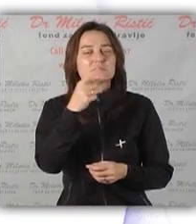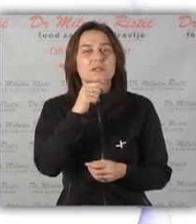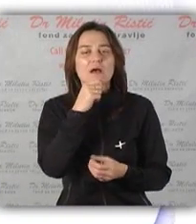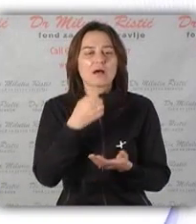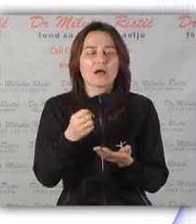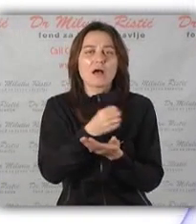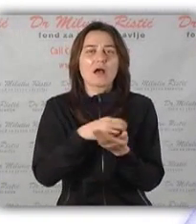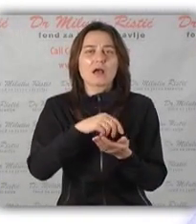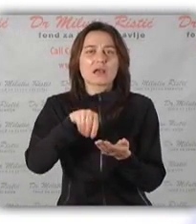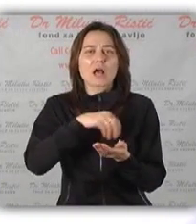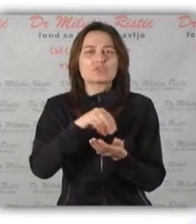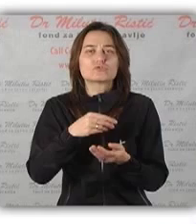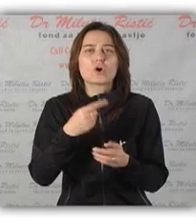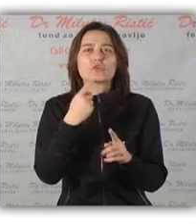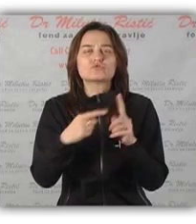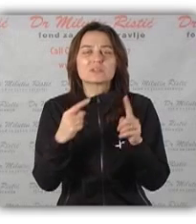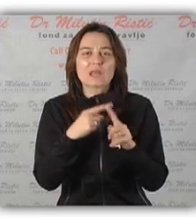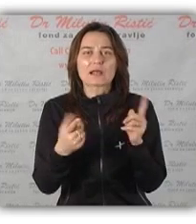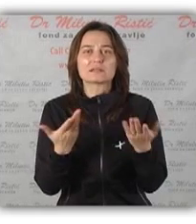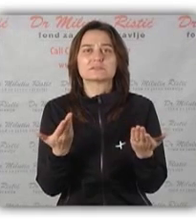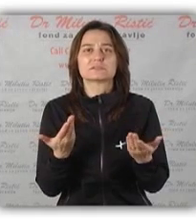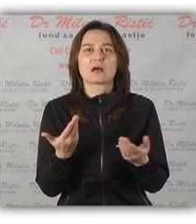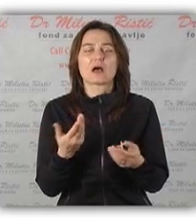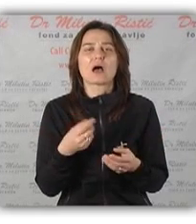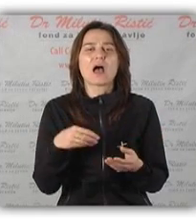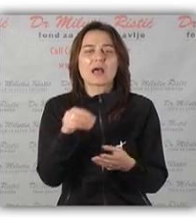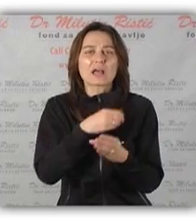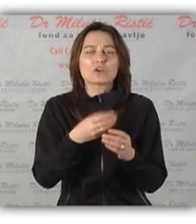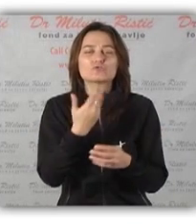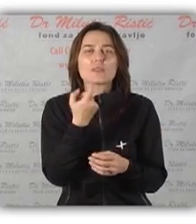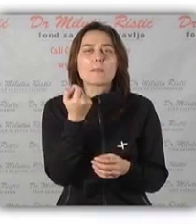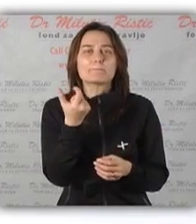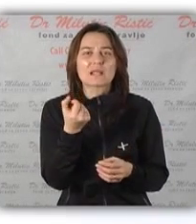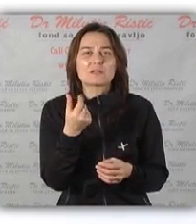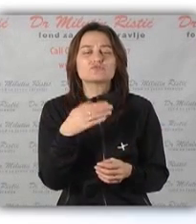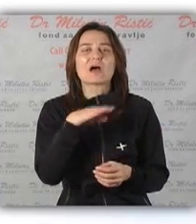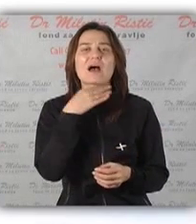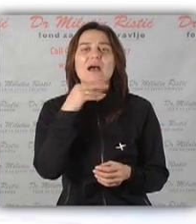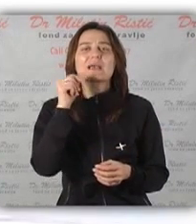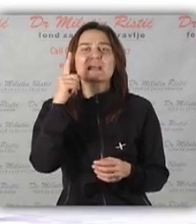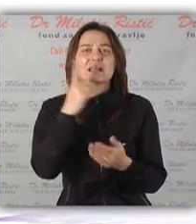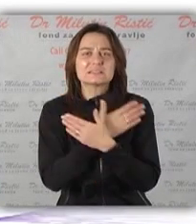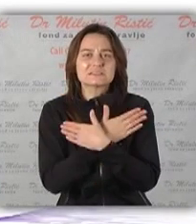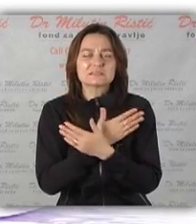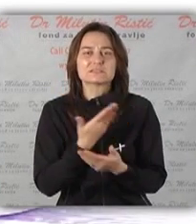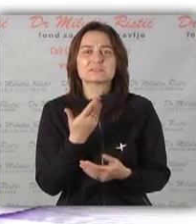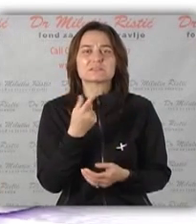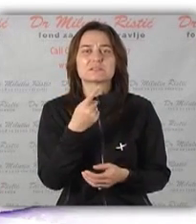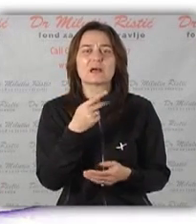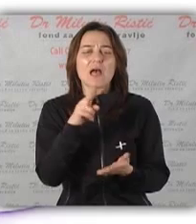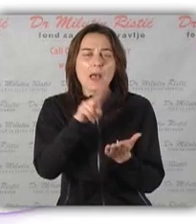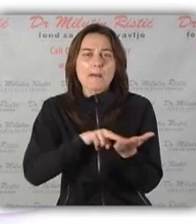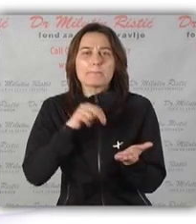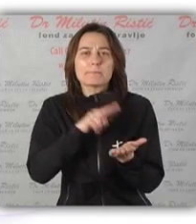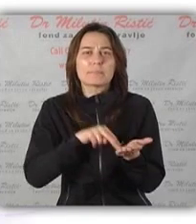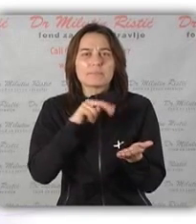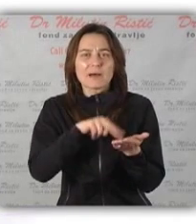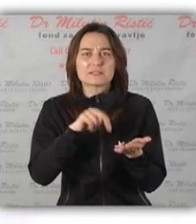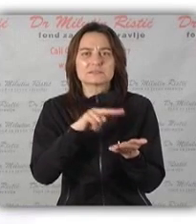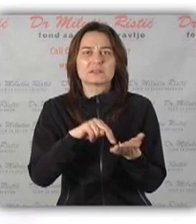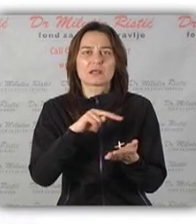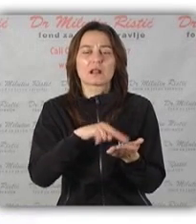misli na kaše od žitarica, na kašu od pirinča, na griz, na